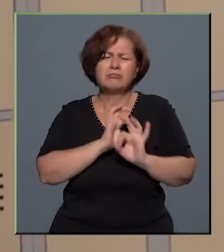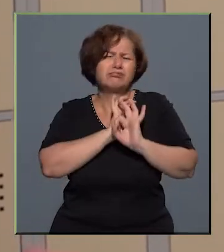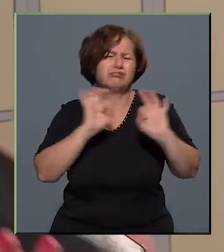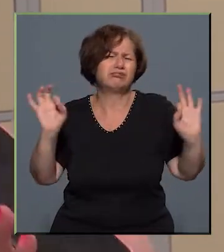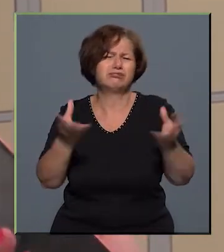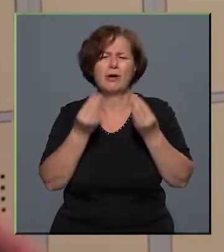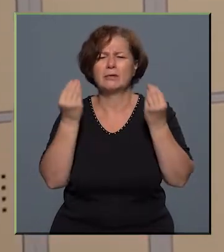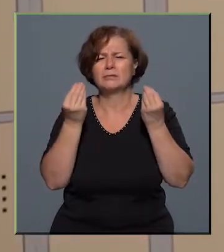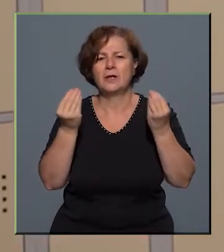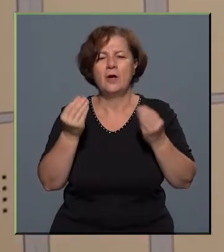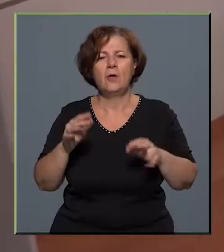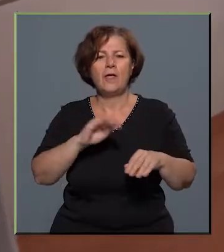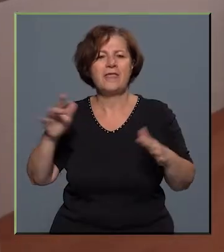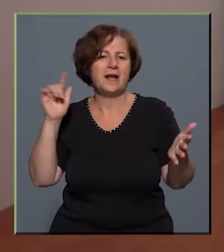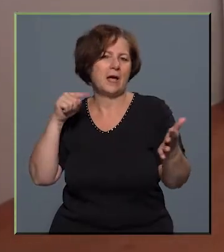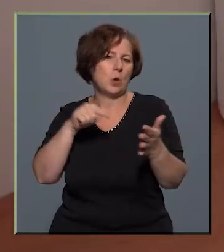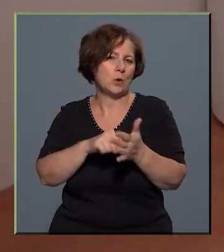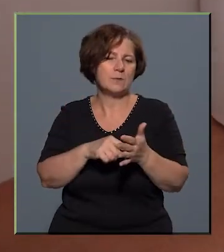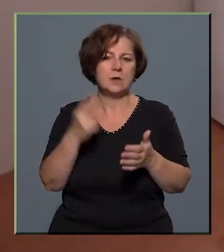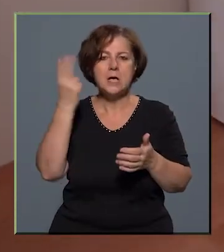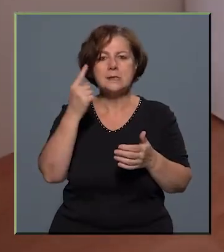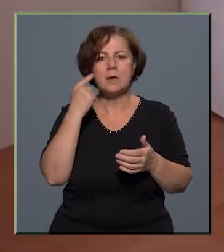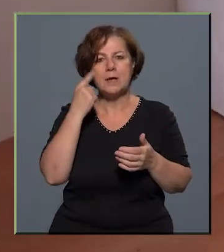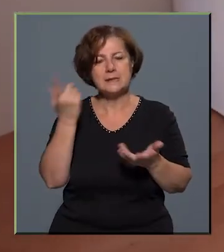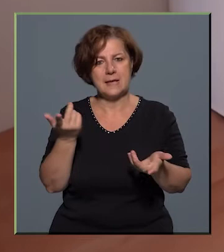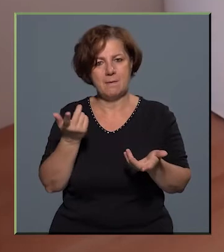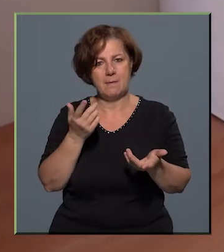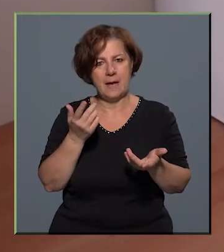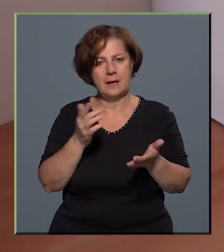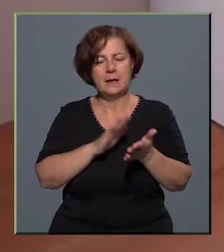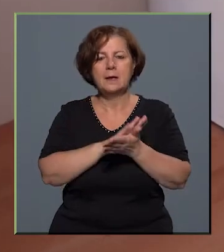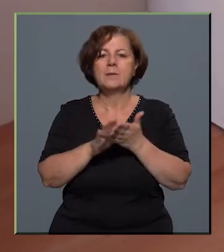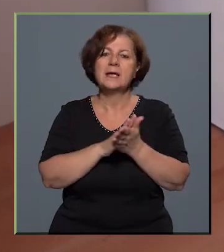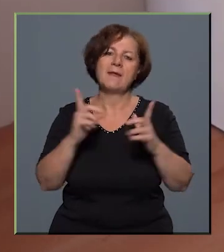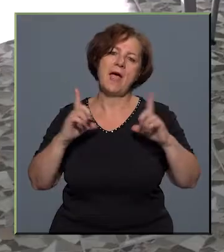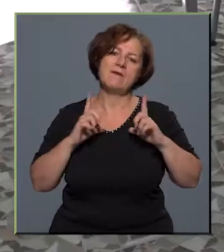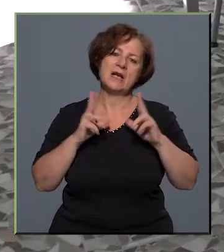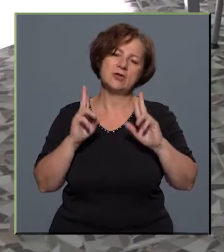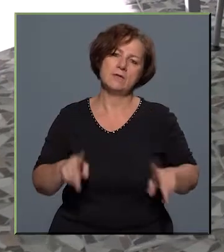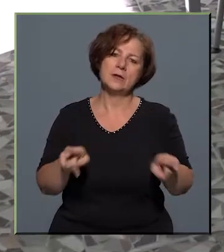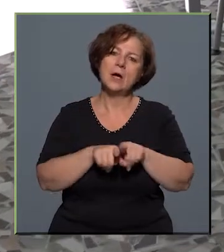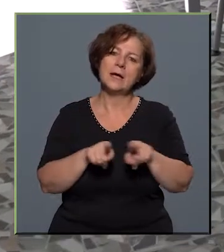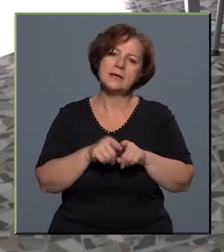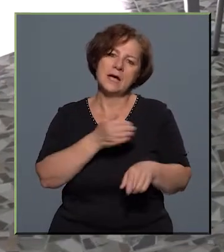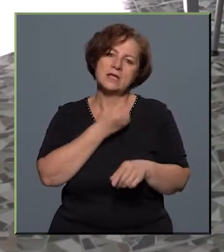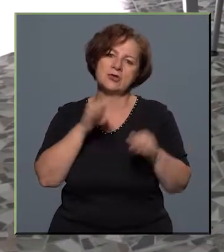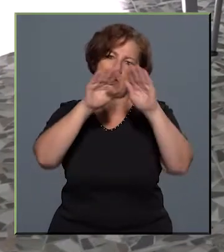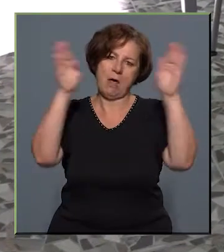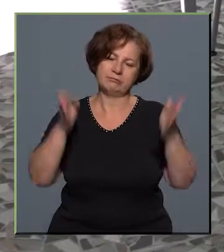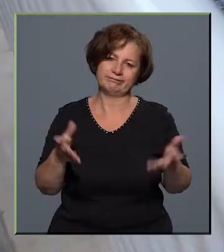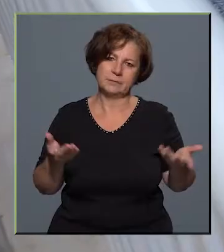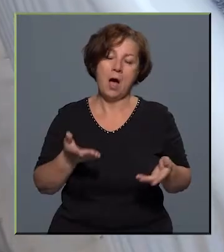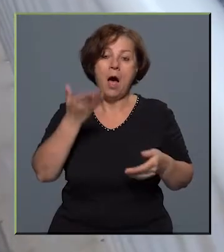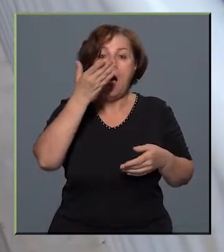olyan szép, olyan gyerekközpontú. Szakmai szemmel milyen elvárások vannak manapság egy ilyen iskolával szemben?